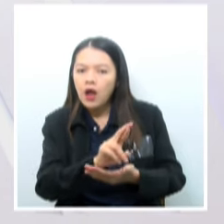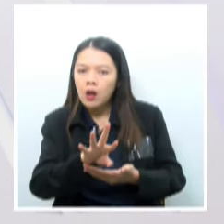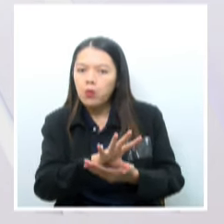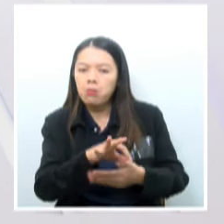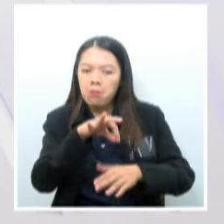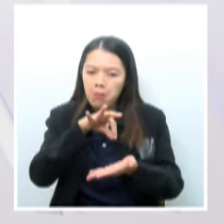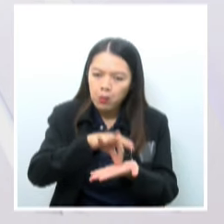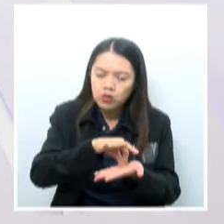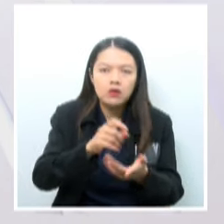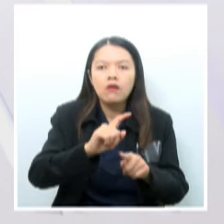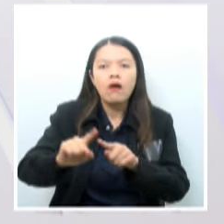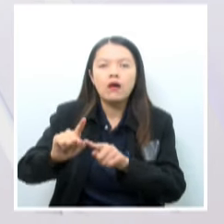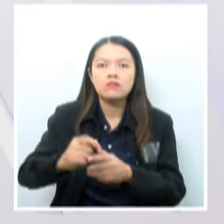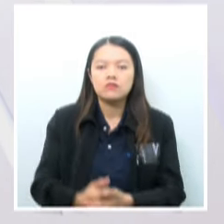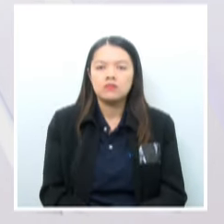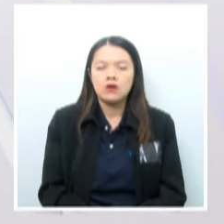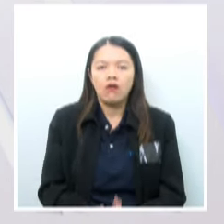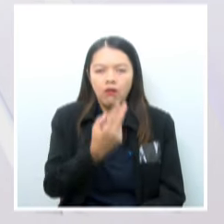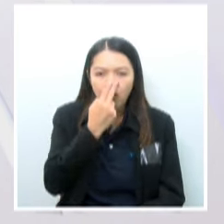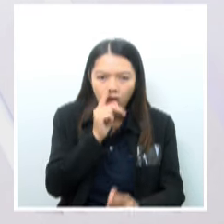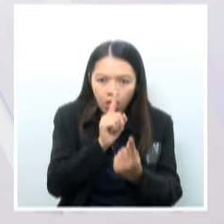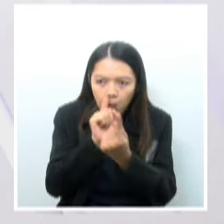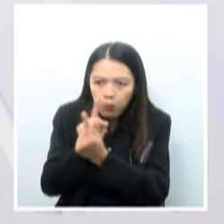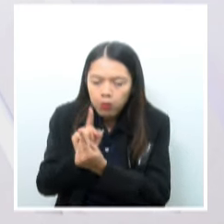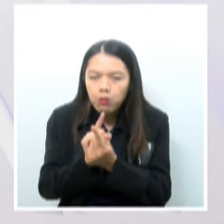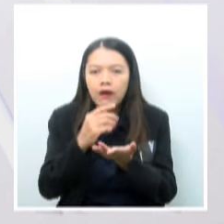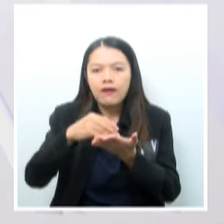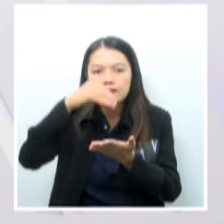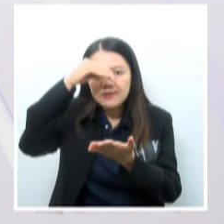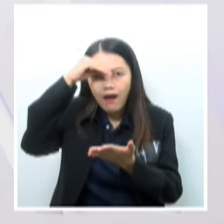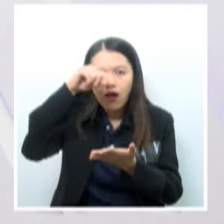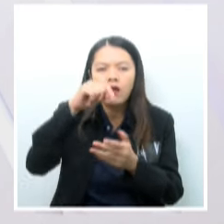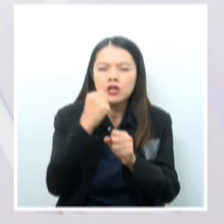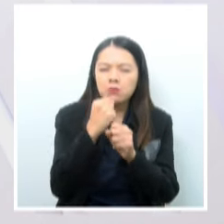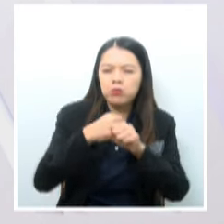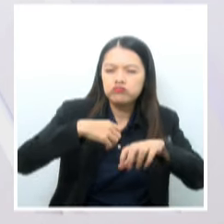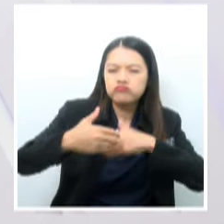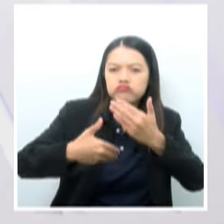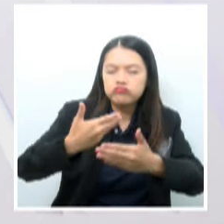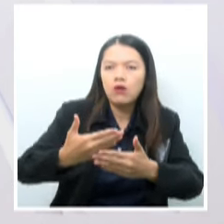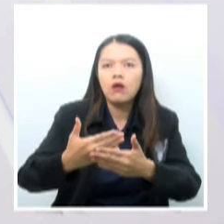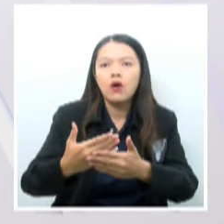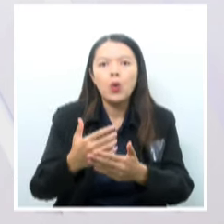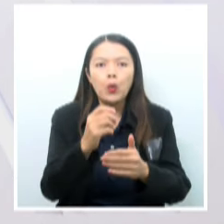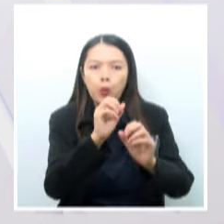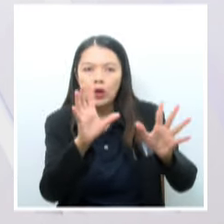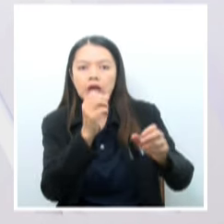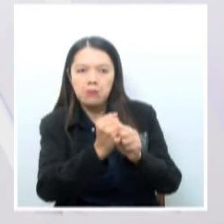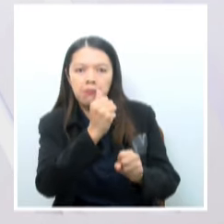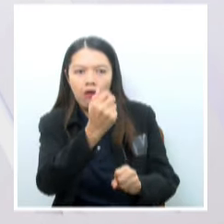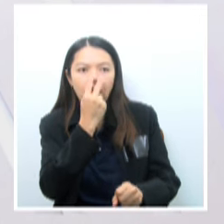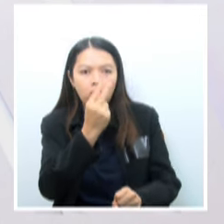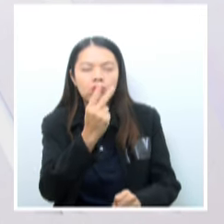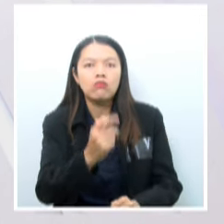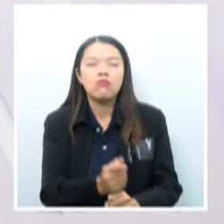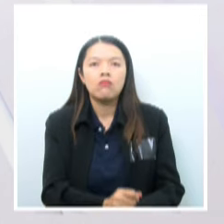สารสนเทศนะคะซึ่งเราก็พบว่ามีหลายเขตพื้นที่การศึกษานะคะที่มีการดำเนินการค่อนข้างเป็นรูปธรรมชัดเจนและสามารถเป็น